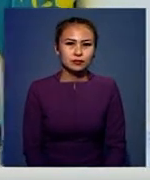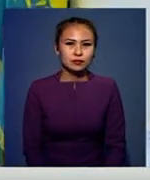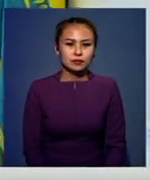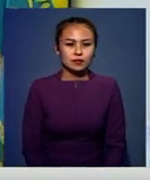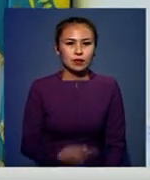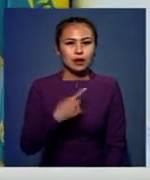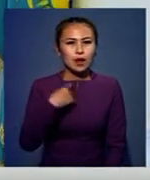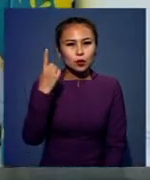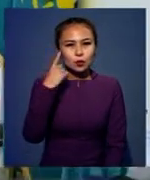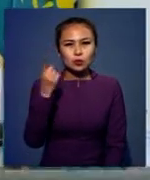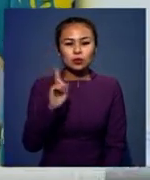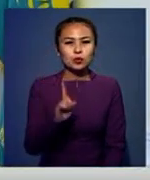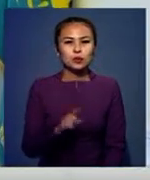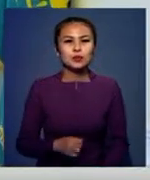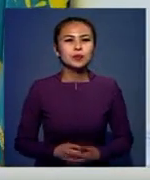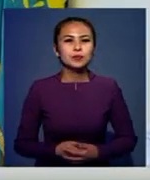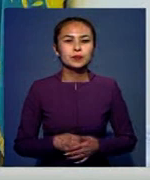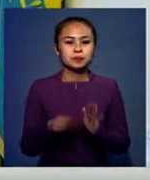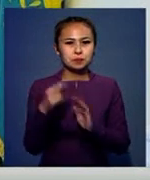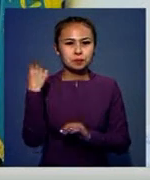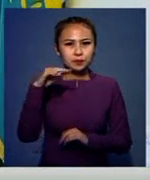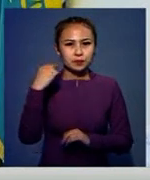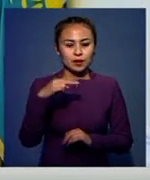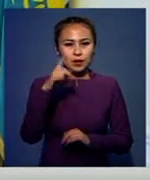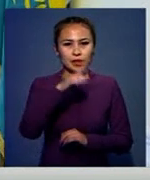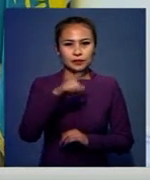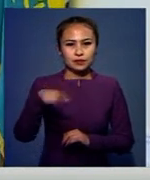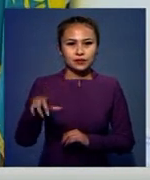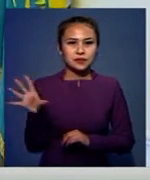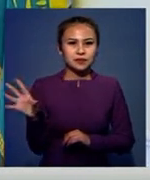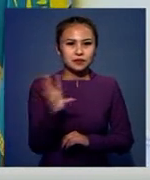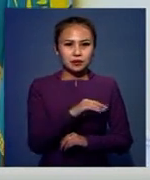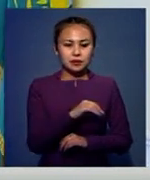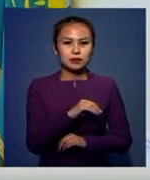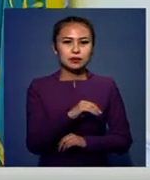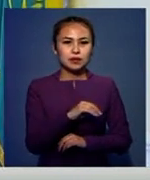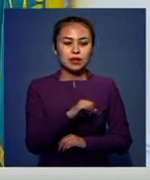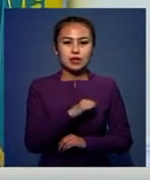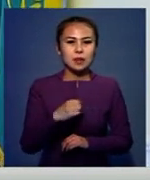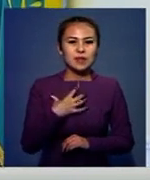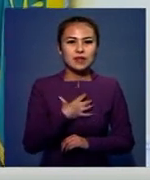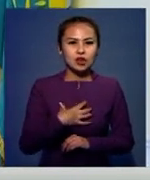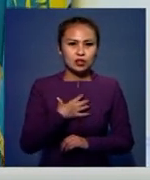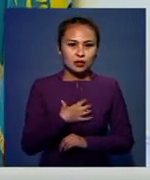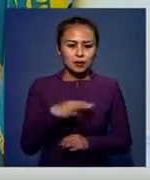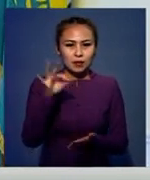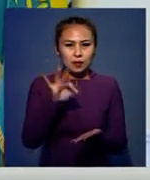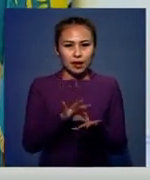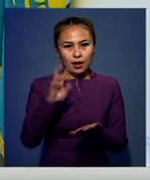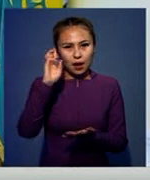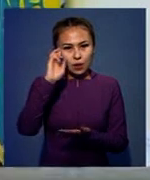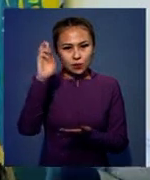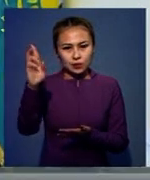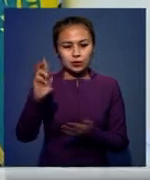Мен ойлаймын, осы президенттікке кандидат азаматтардың барлығының негізгі мақсаты